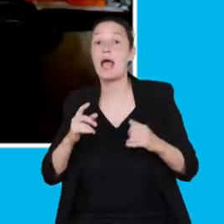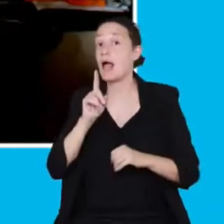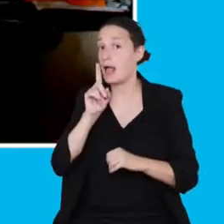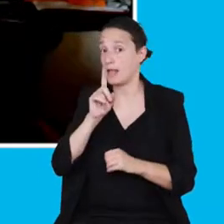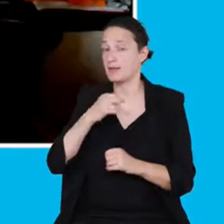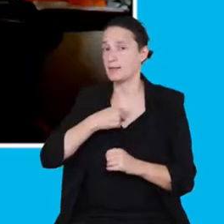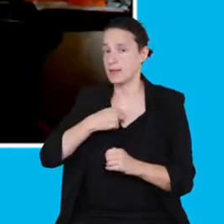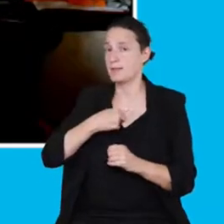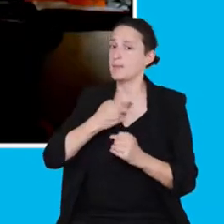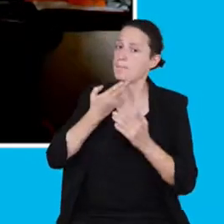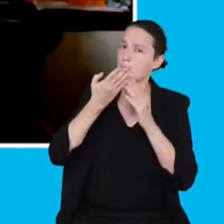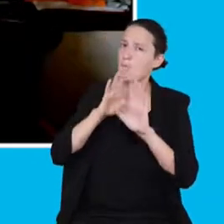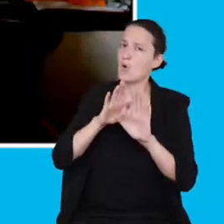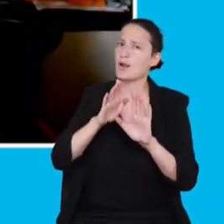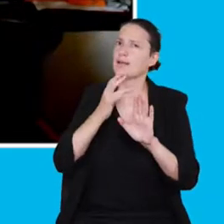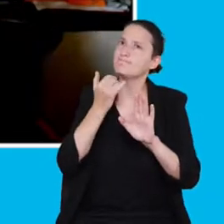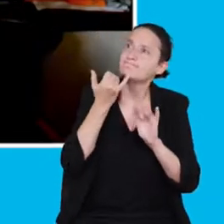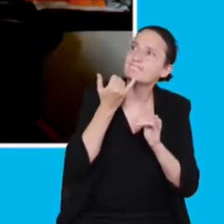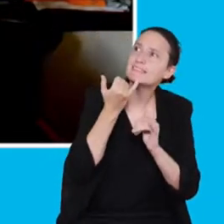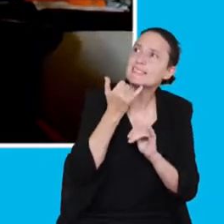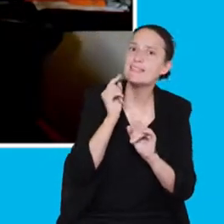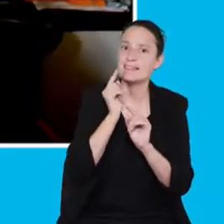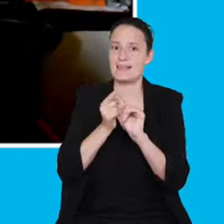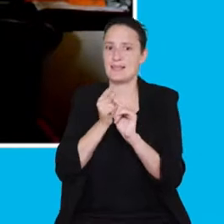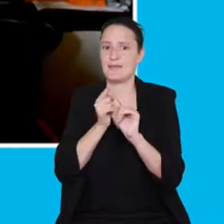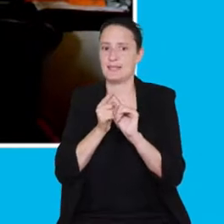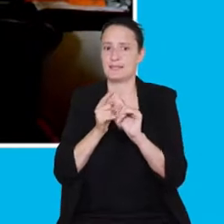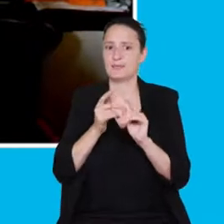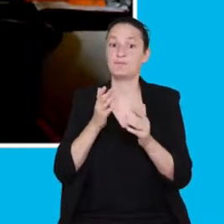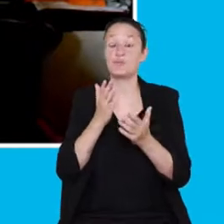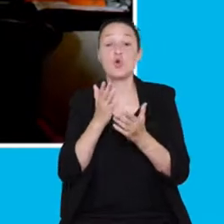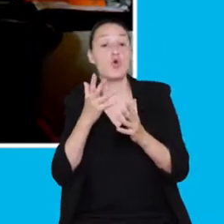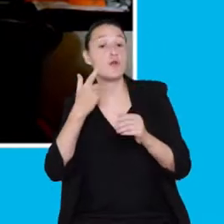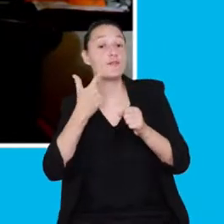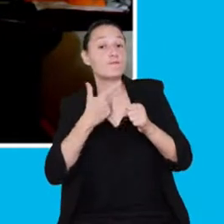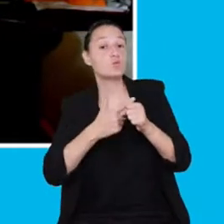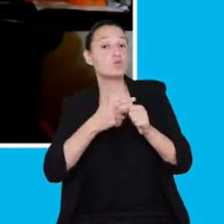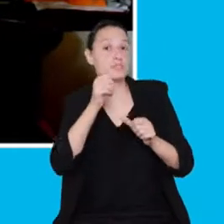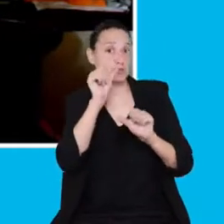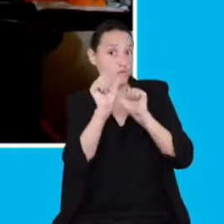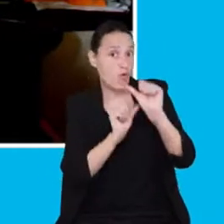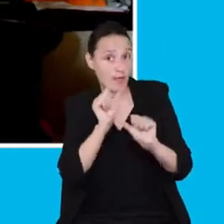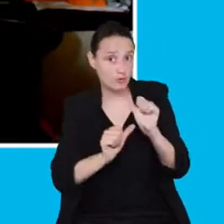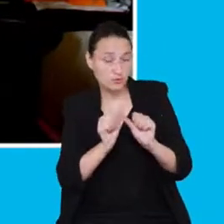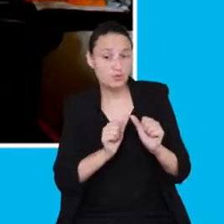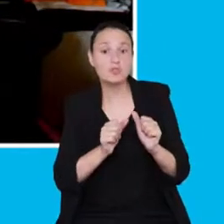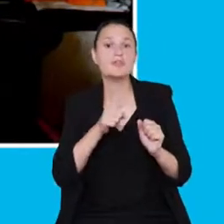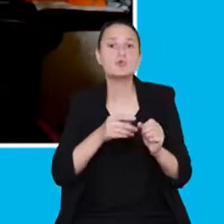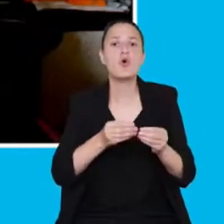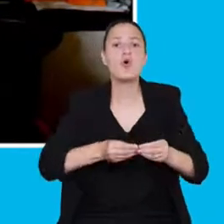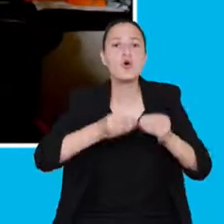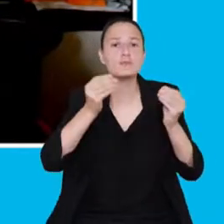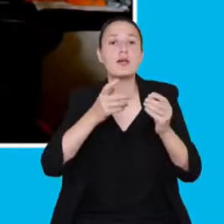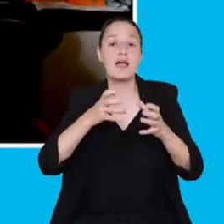bym pokazał inny aspekt tego. Dwudziestolecie przyniosło ogromny rozwój elit